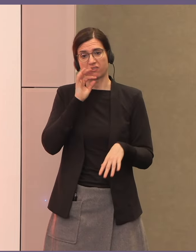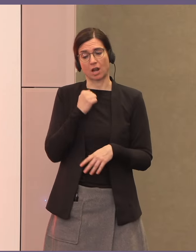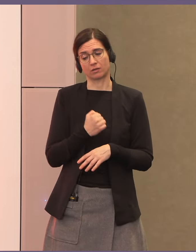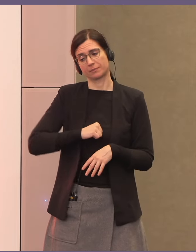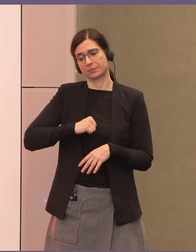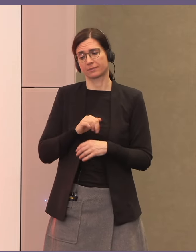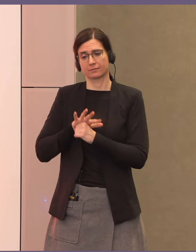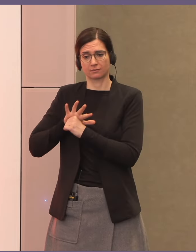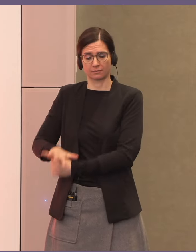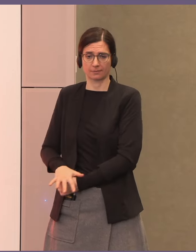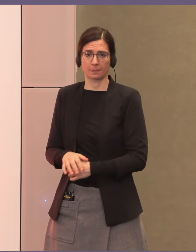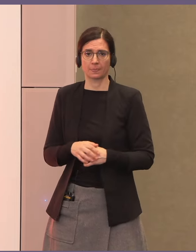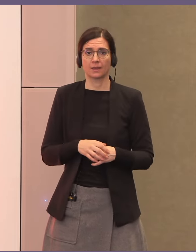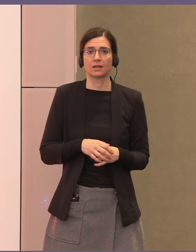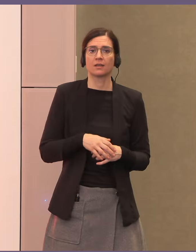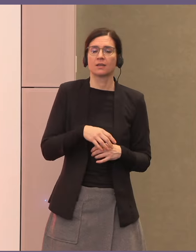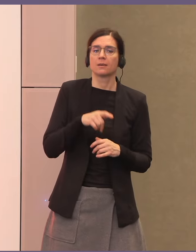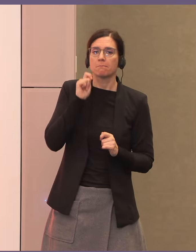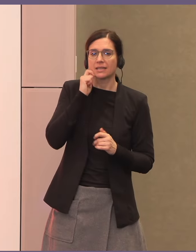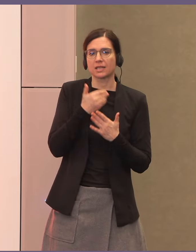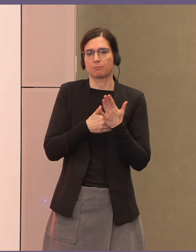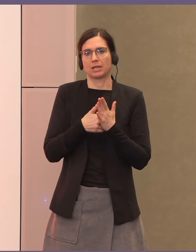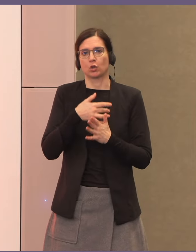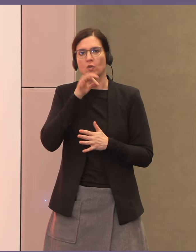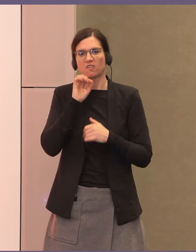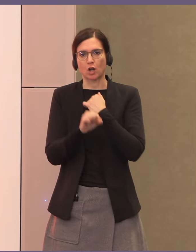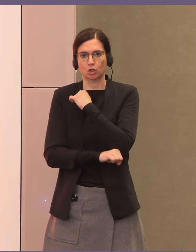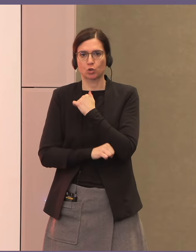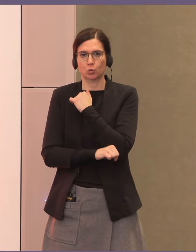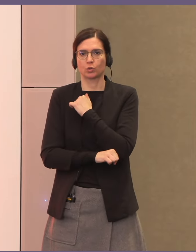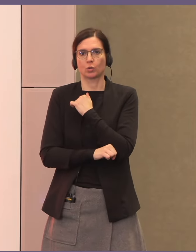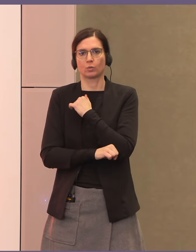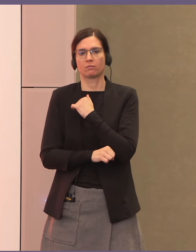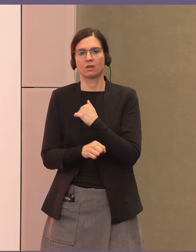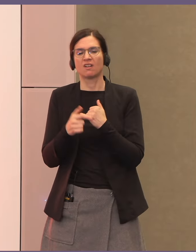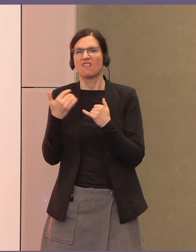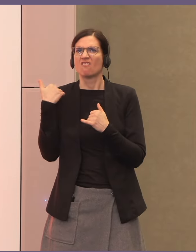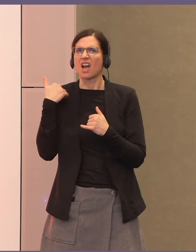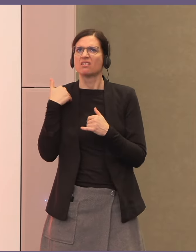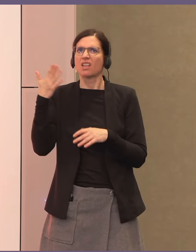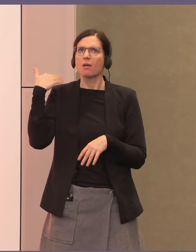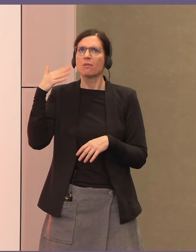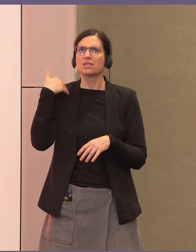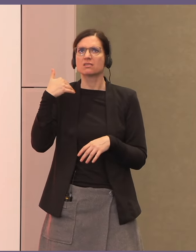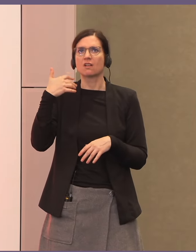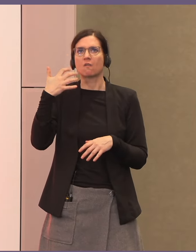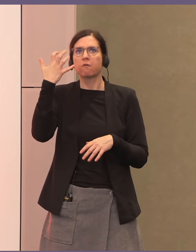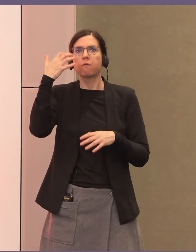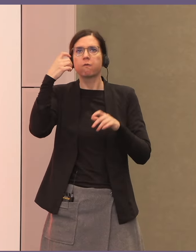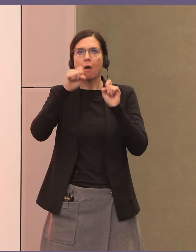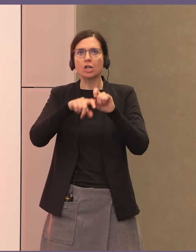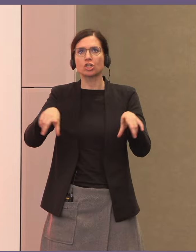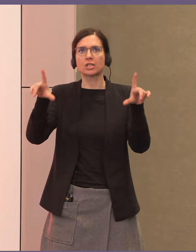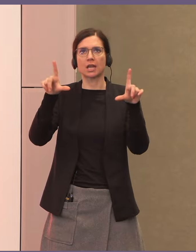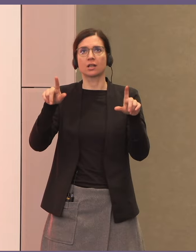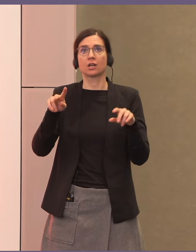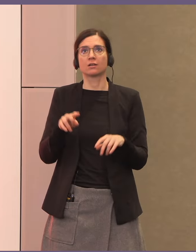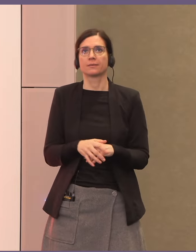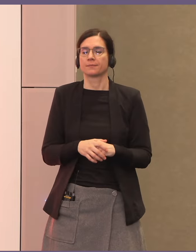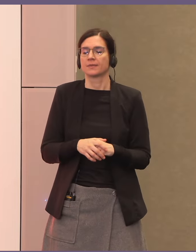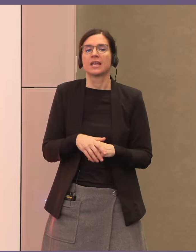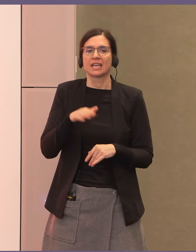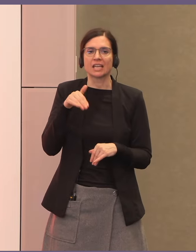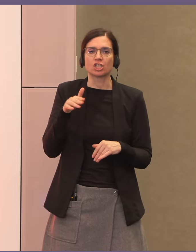Mädchenschulbildung oder im Frauenstudium außer Zweifel steht, dass die austrofaschistische Vorstellung einer quasi naturgegebenen, gottgewollten